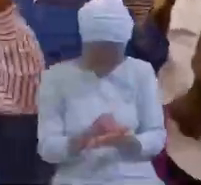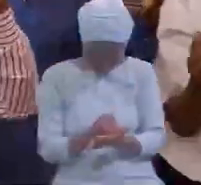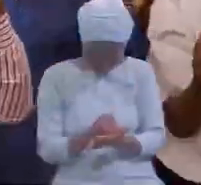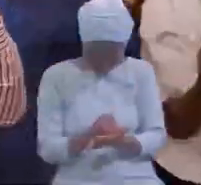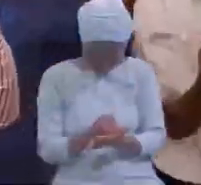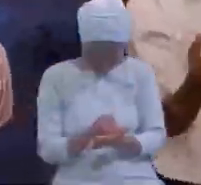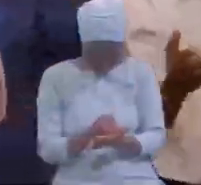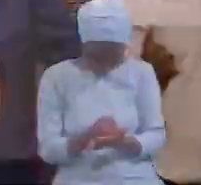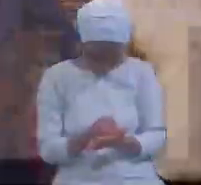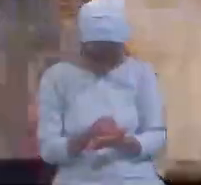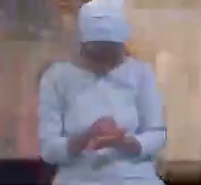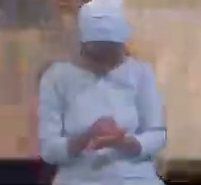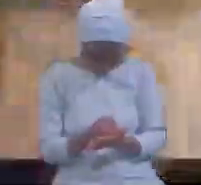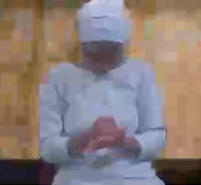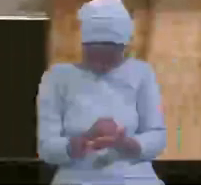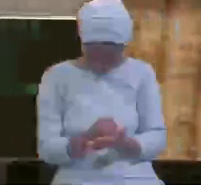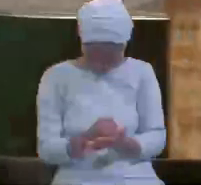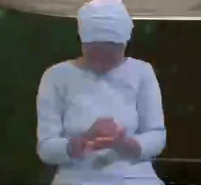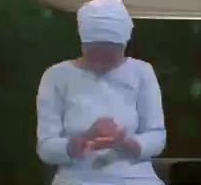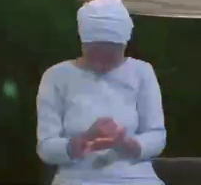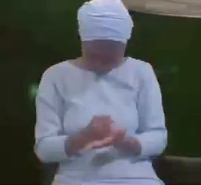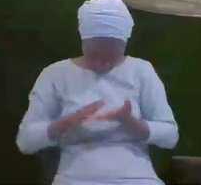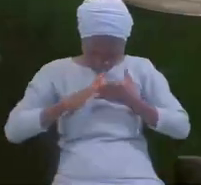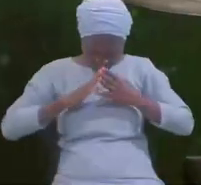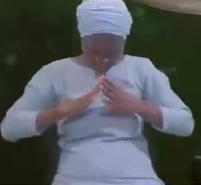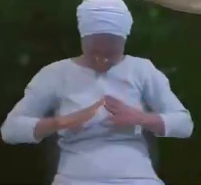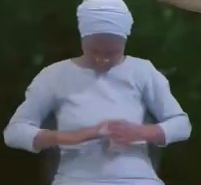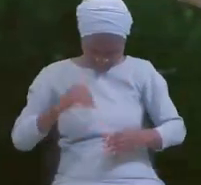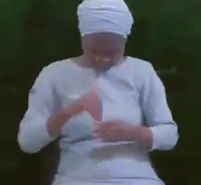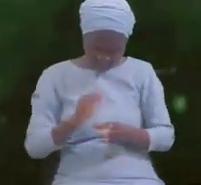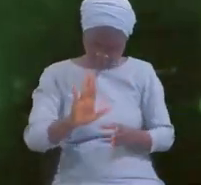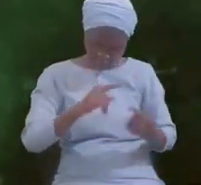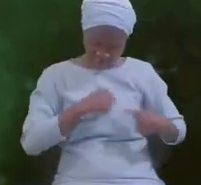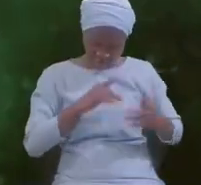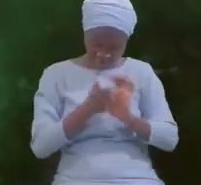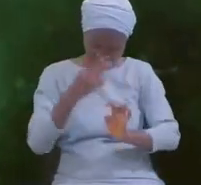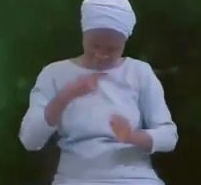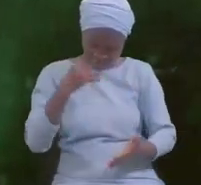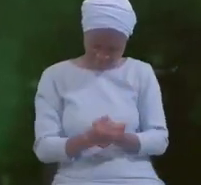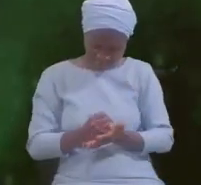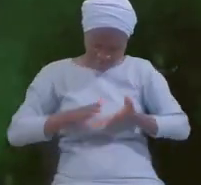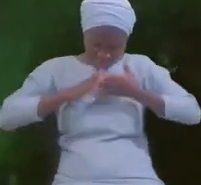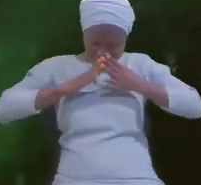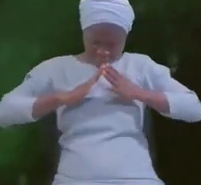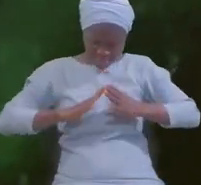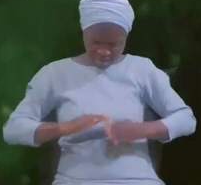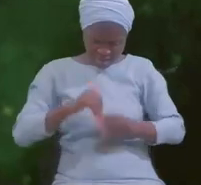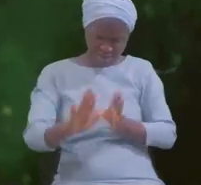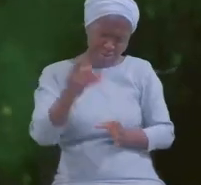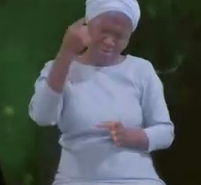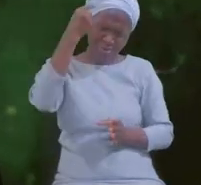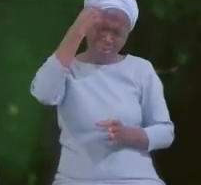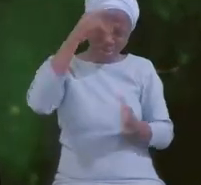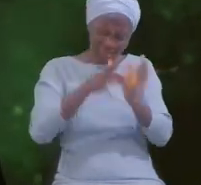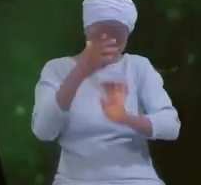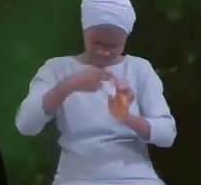La paix dans votre cœur, la paix dans votre cerveau, la paix